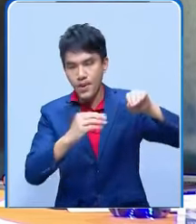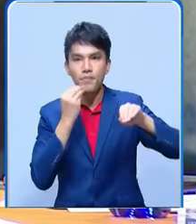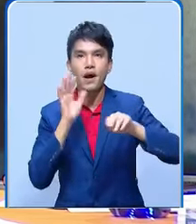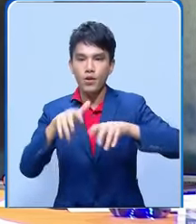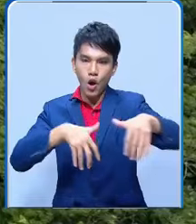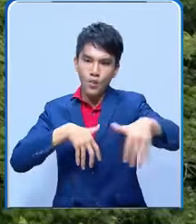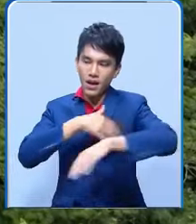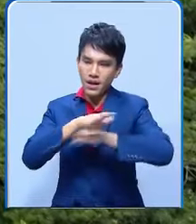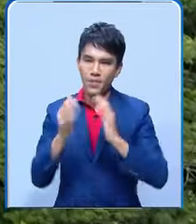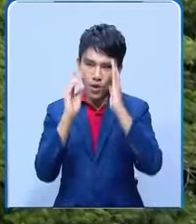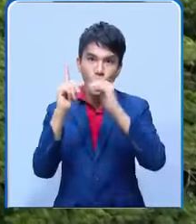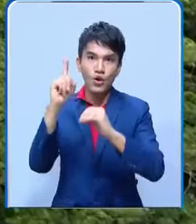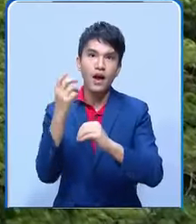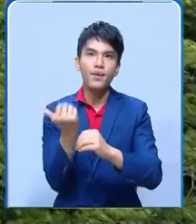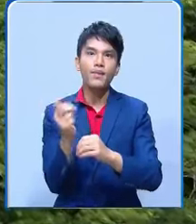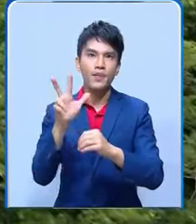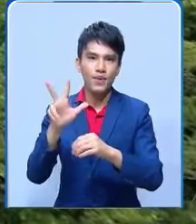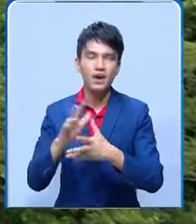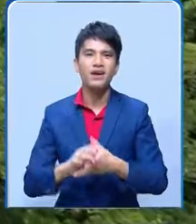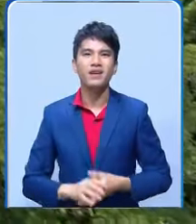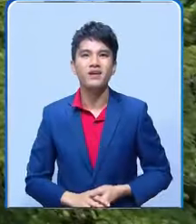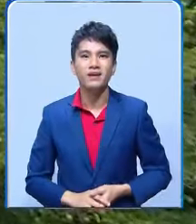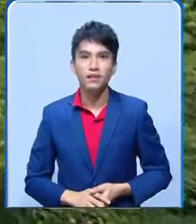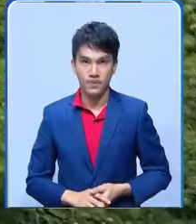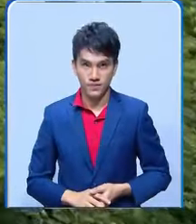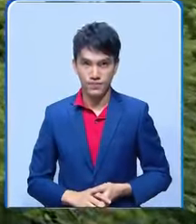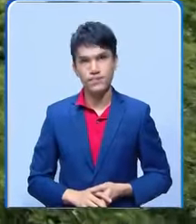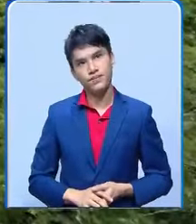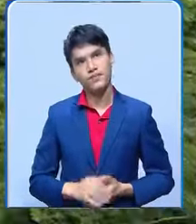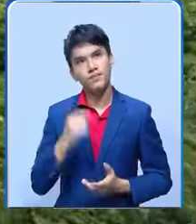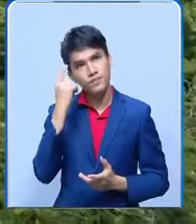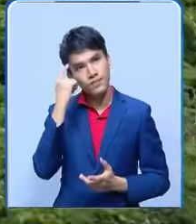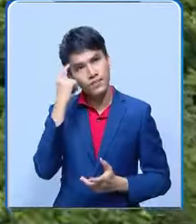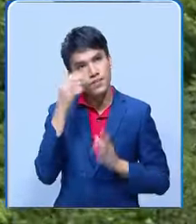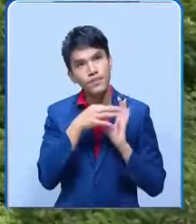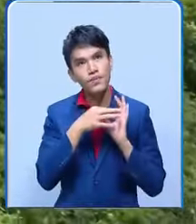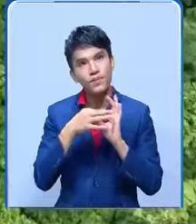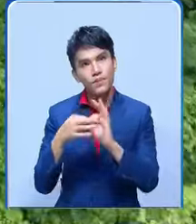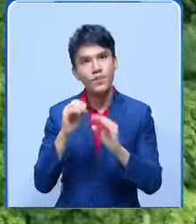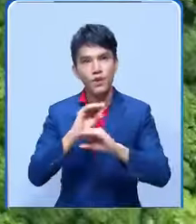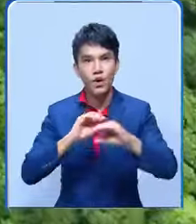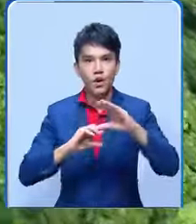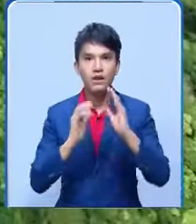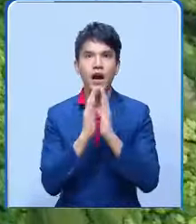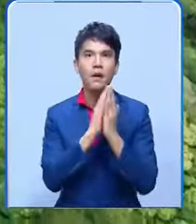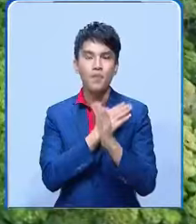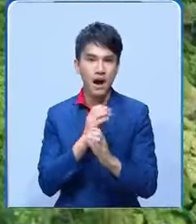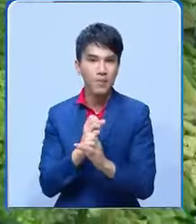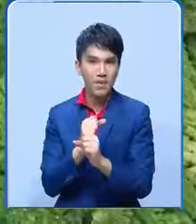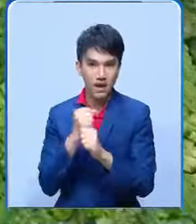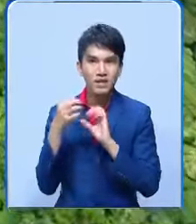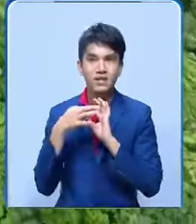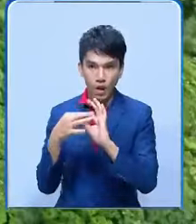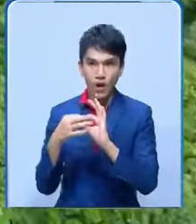นคนตายไปถึง13ศพด้วยกันนะคะหลายคนก็มองไปว่าเอ๊ะมันไปเกี่ยวข้องกับการก่อสร้างองค์พระใหญ่บนเขาหน้าเกิดหรือเปล่านะ